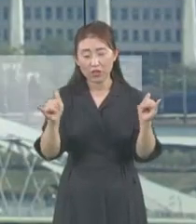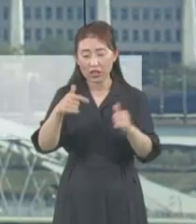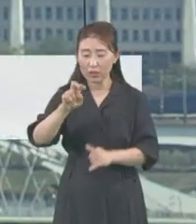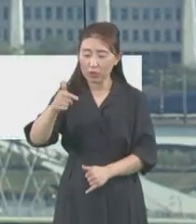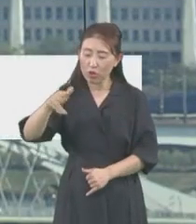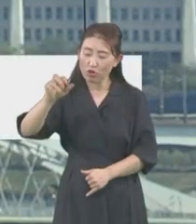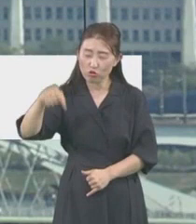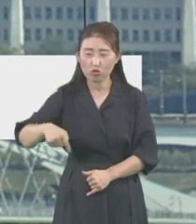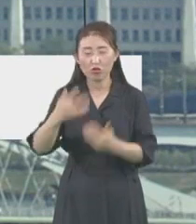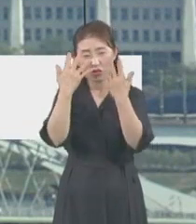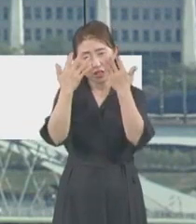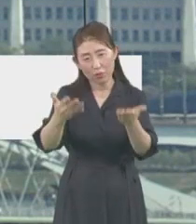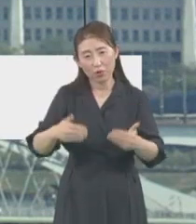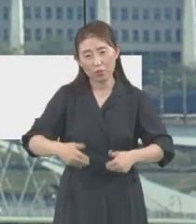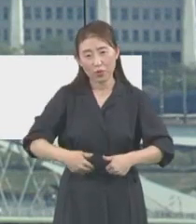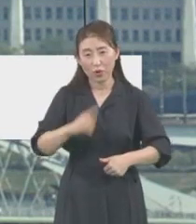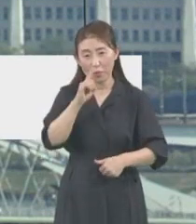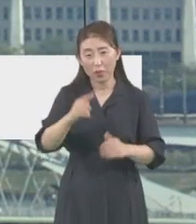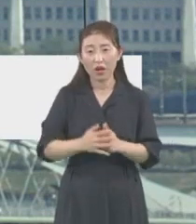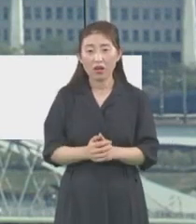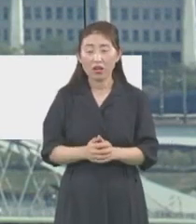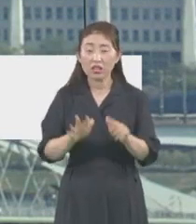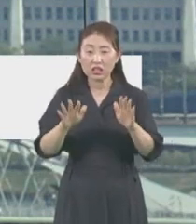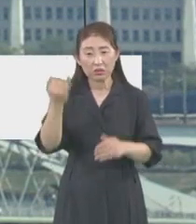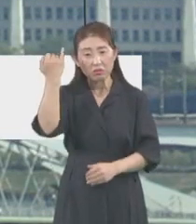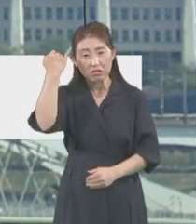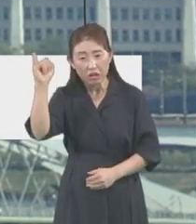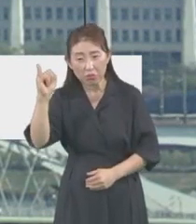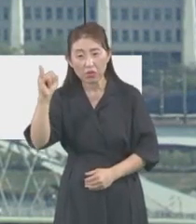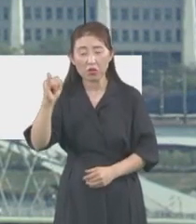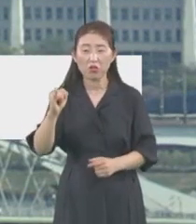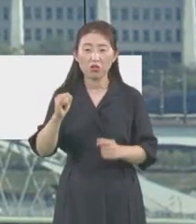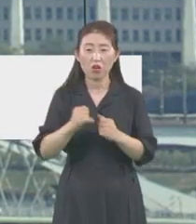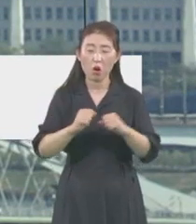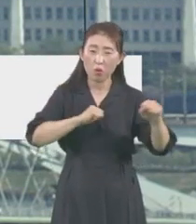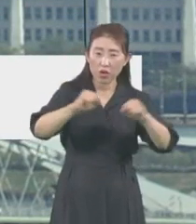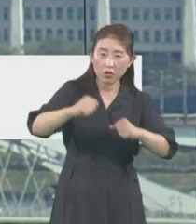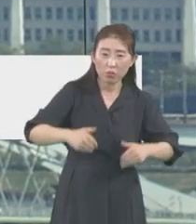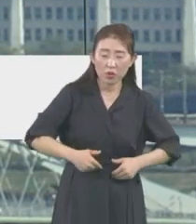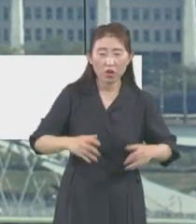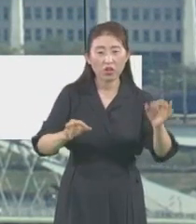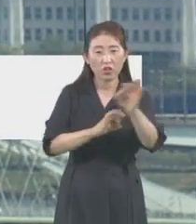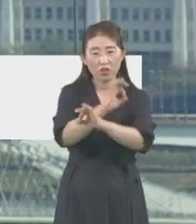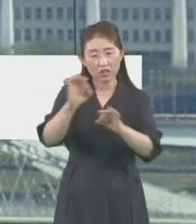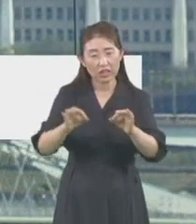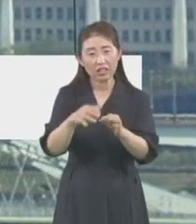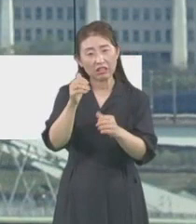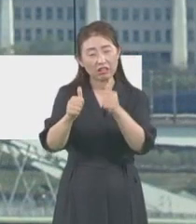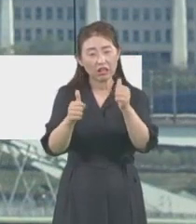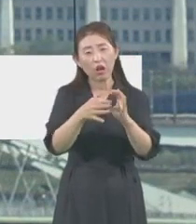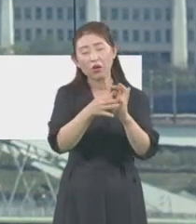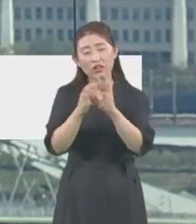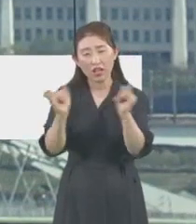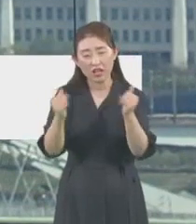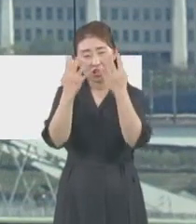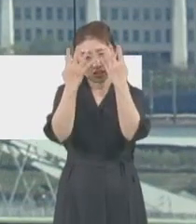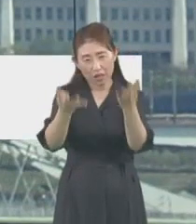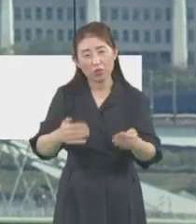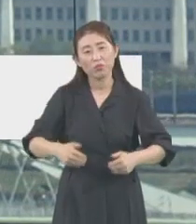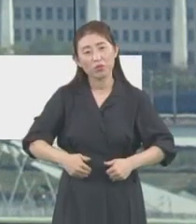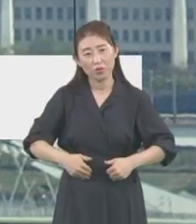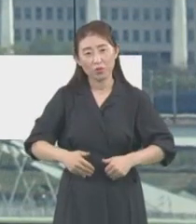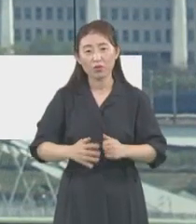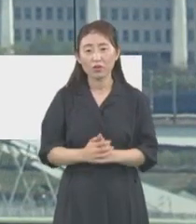창의적으로 활발하게 활동할 수 있게끔 경제인 사면도 해야 된다고 생각하고 있고요. 저희 그런 경험에 비춰봐서는